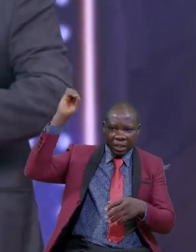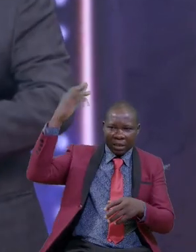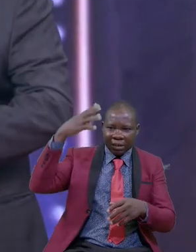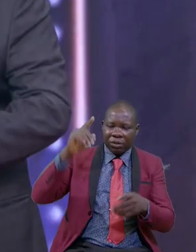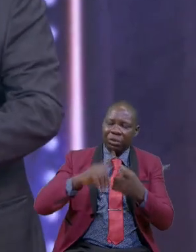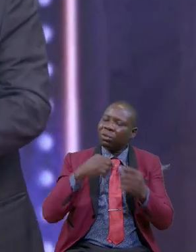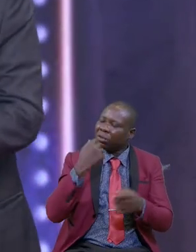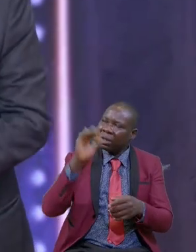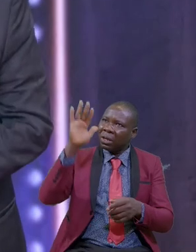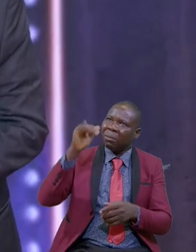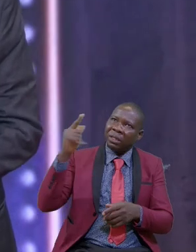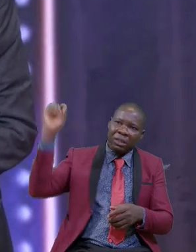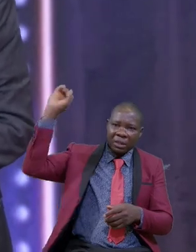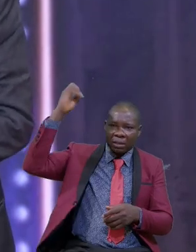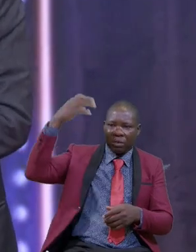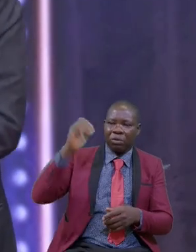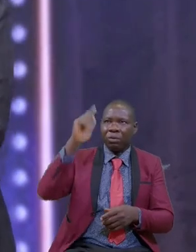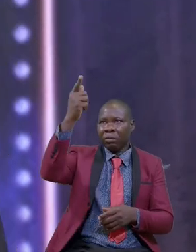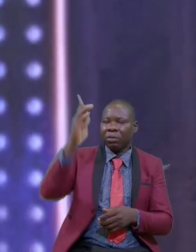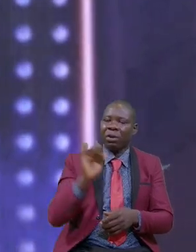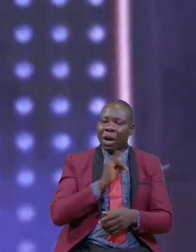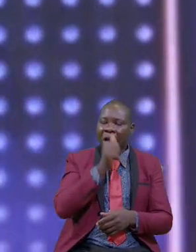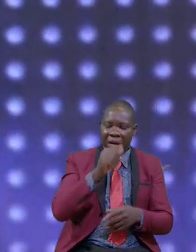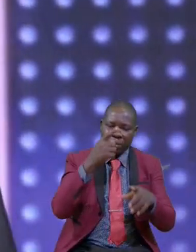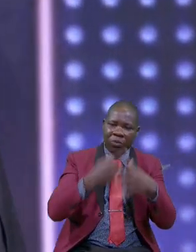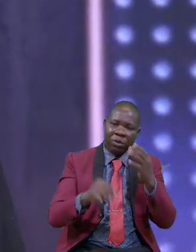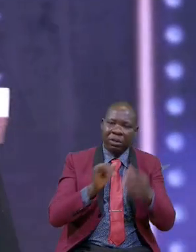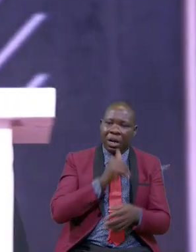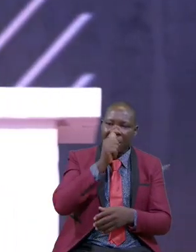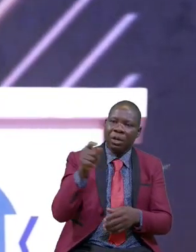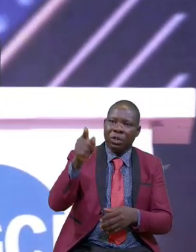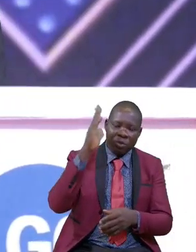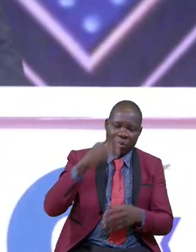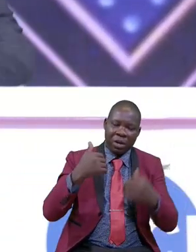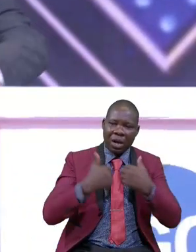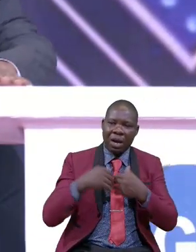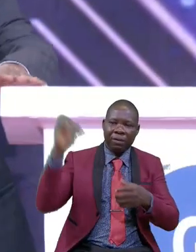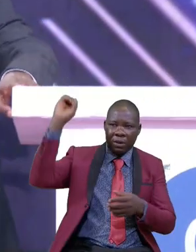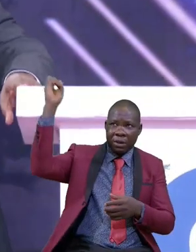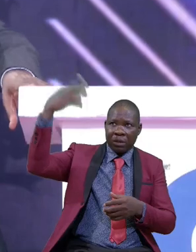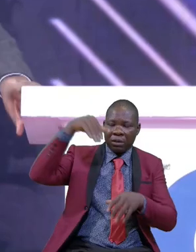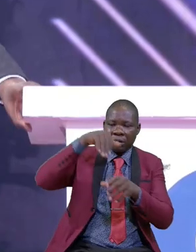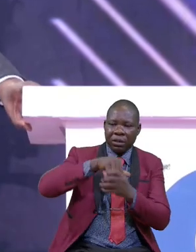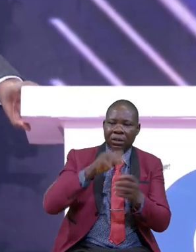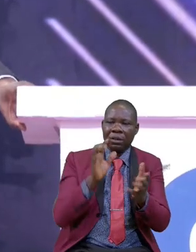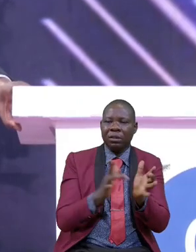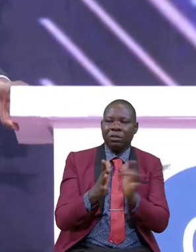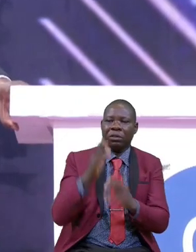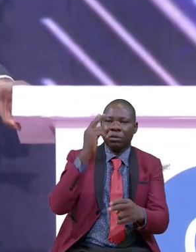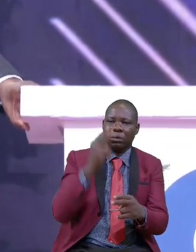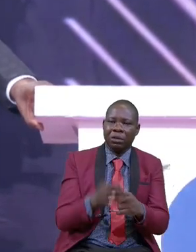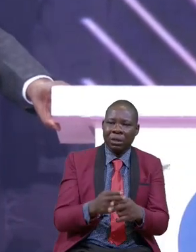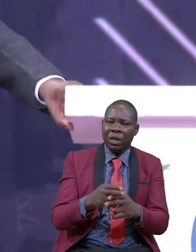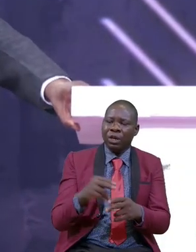que je suis, vous l'aurez la grâce. Come as a teacher. Vous venez comme enseignant. Vous avez besoin de la